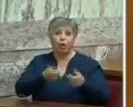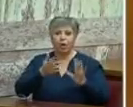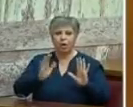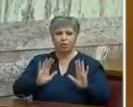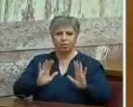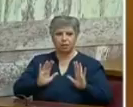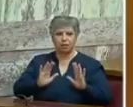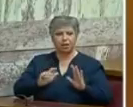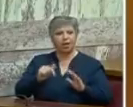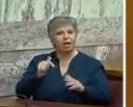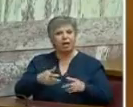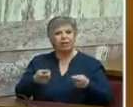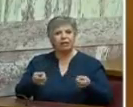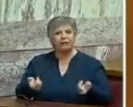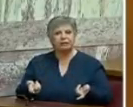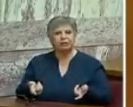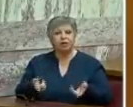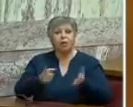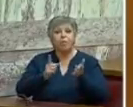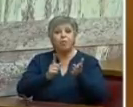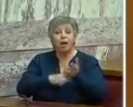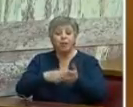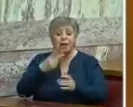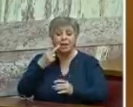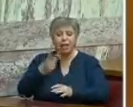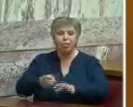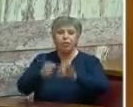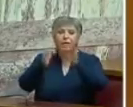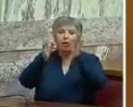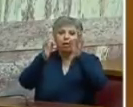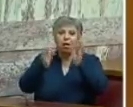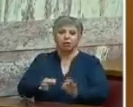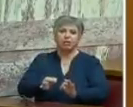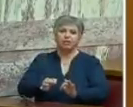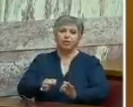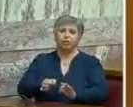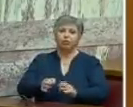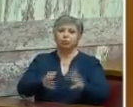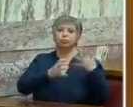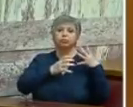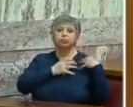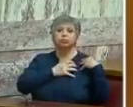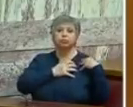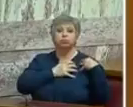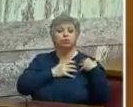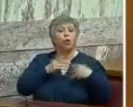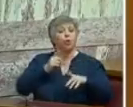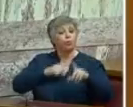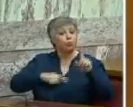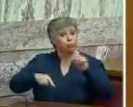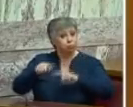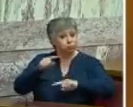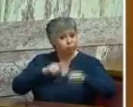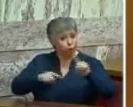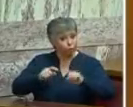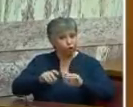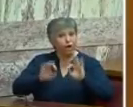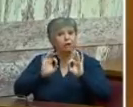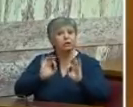κουβέντα, να βγούμε με όλες τις ευθύνες αυτές και πιθανώς και με την απόδειξη των